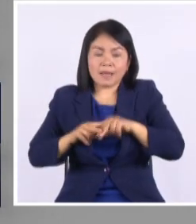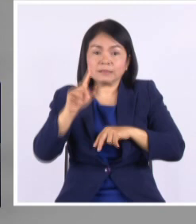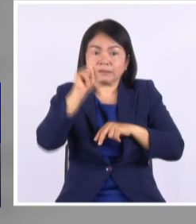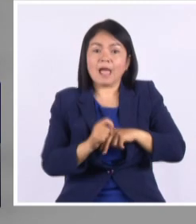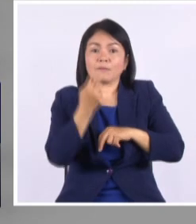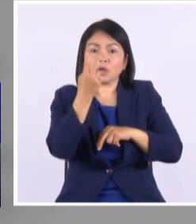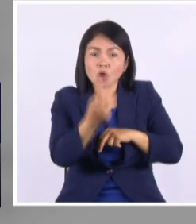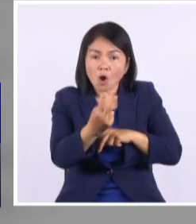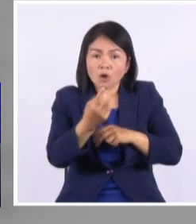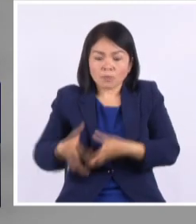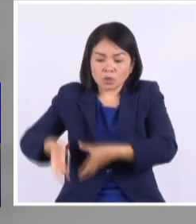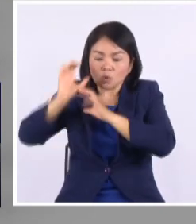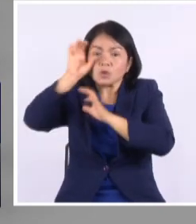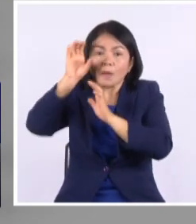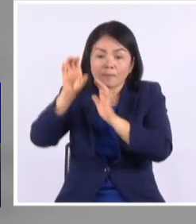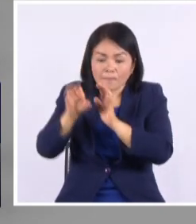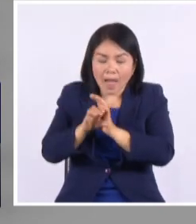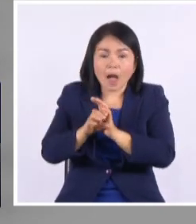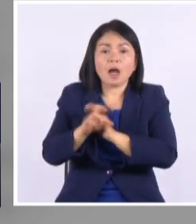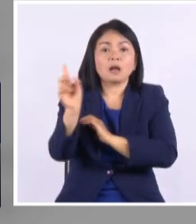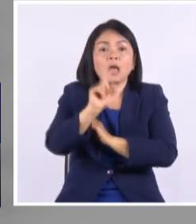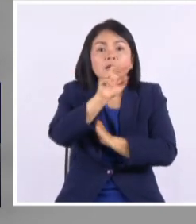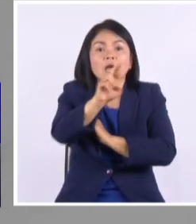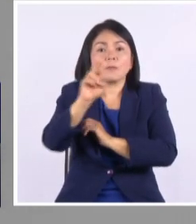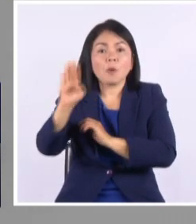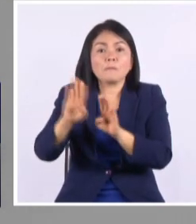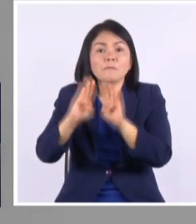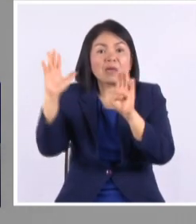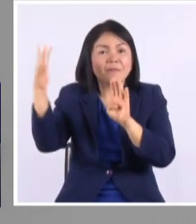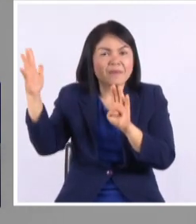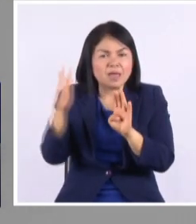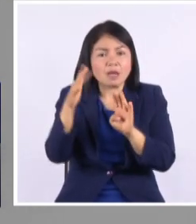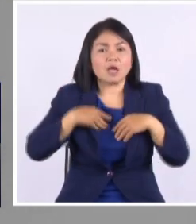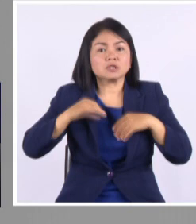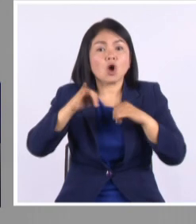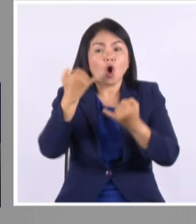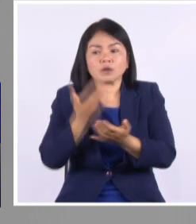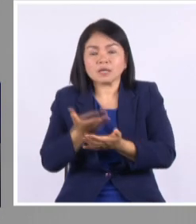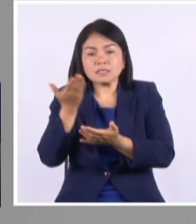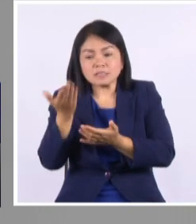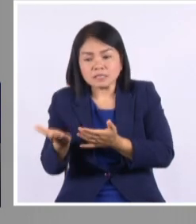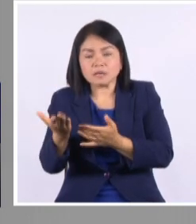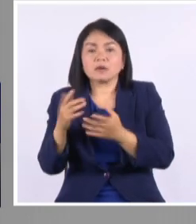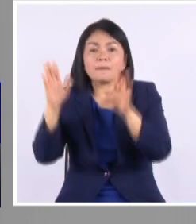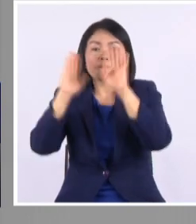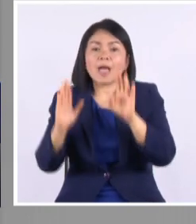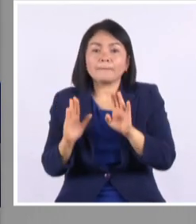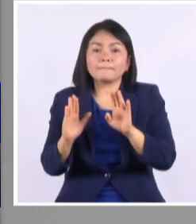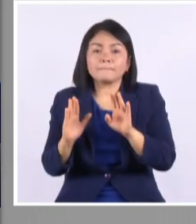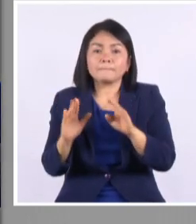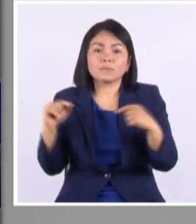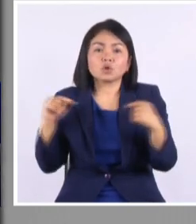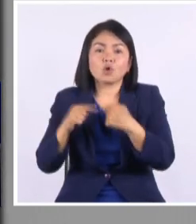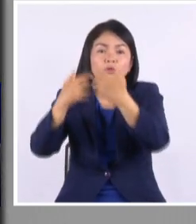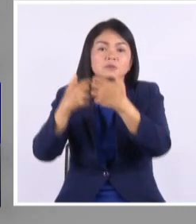พบว่ารถคันดังกล่าวไม่ได้เปิดระบบขับขี่อัตโนมัตินะครับแล้วเจ้าของรถไม่ได้ซื้อออพชั่นการขับขี่แบบเต็มแบบเต็ม